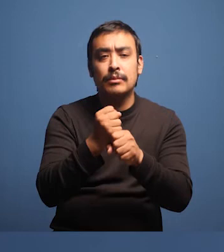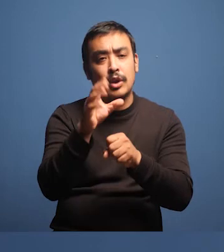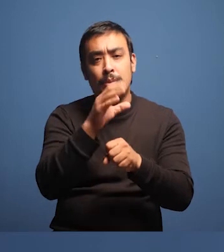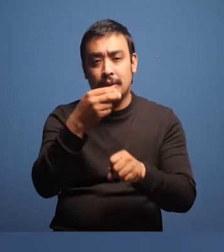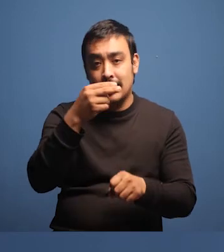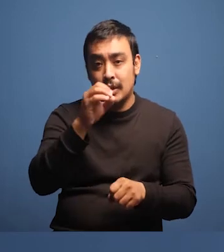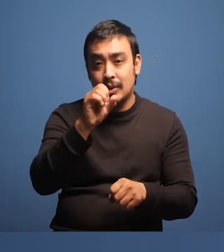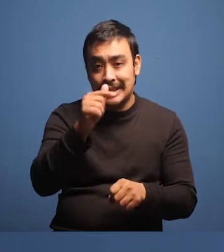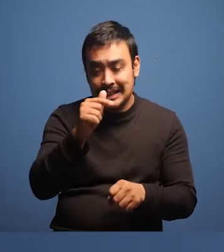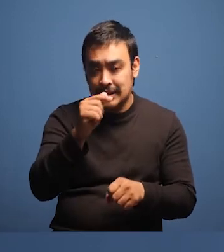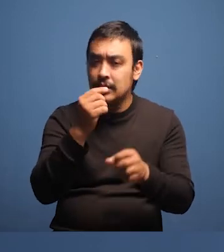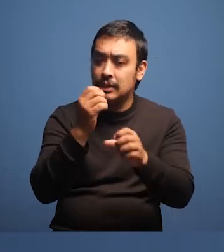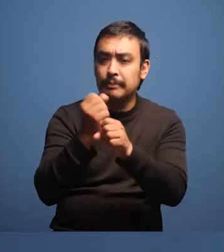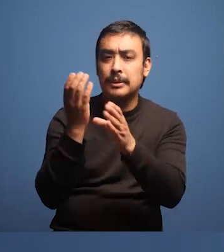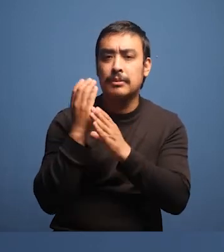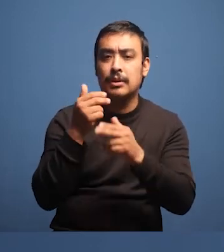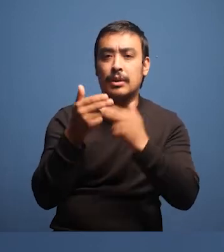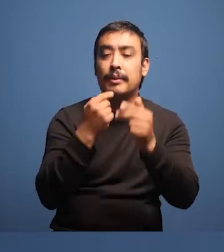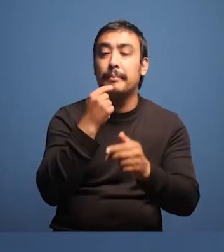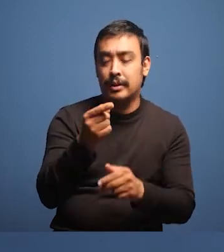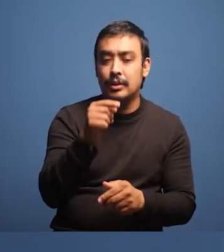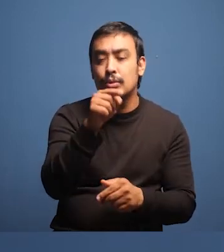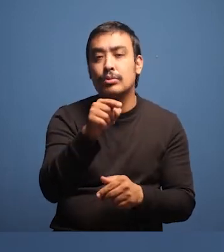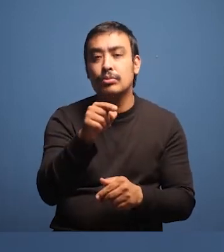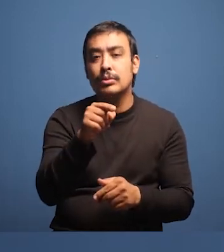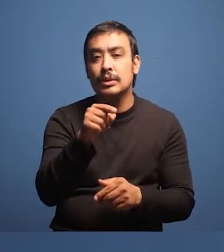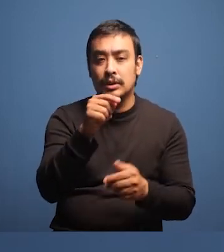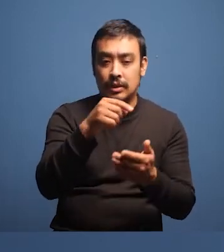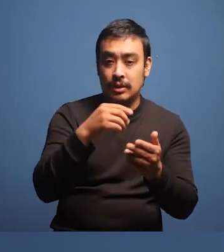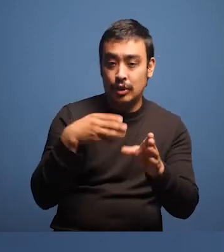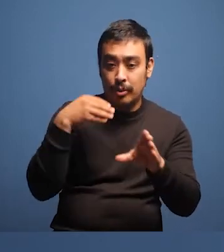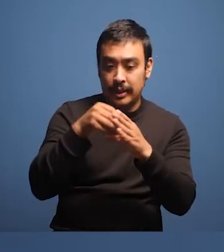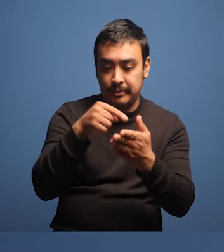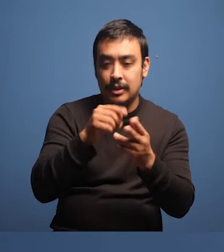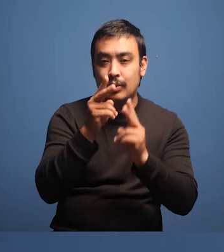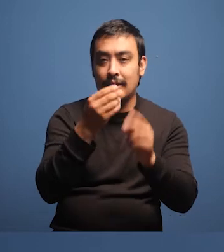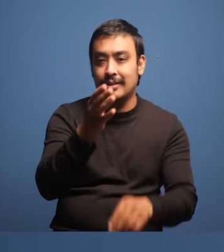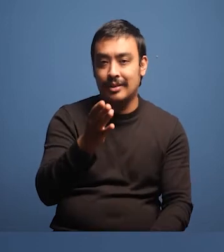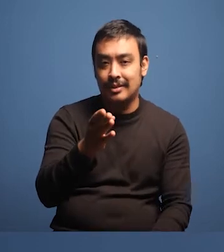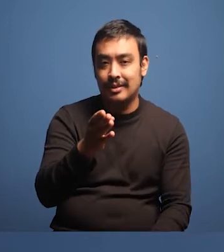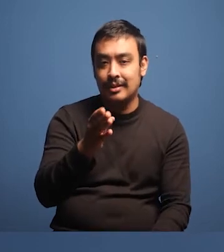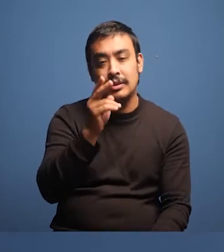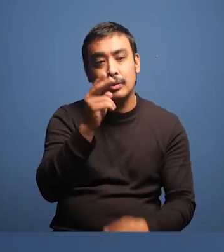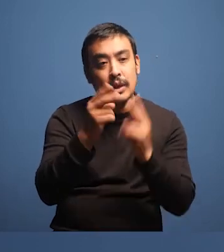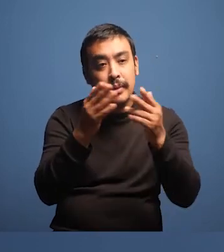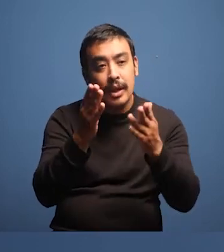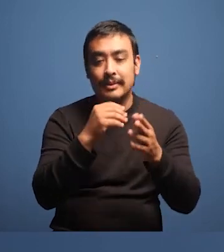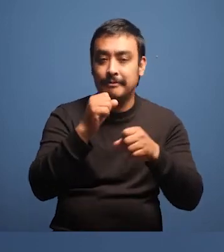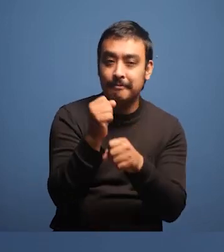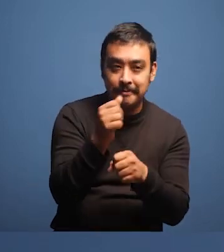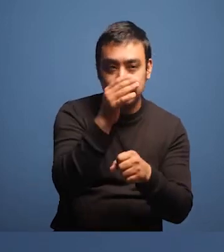कि को होस्टले मात्र गर्न मिल्ने खालको बनाइदिनु भयो भने चाहिँ त्यो इन बिट्विन पार्टिसिपेन्ट बिचमै कुरा हुँदैन कि त्यो भएन नभएपछि बुलिङ हुने चान्सै